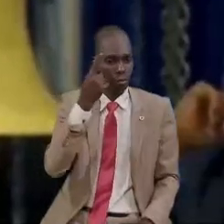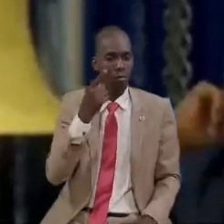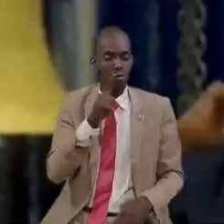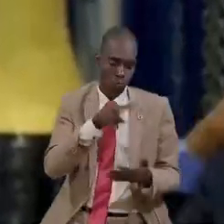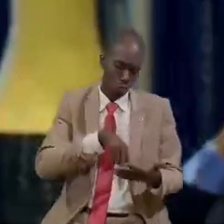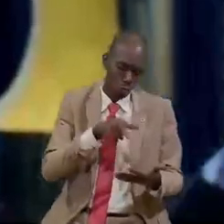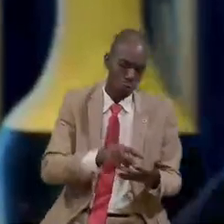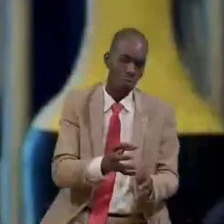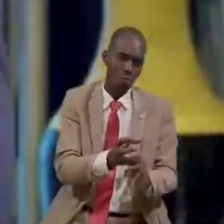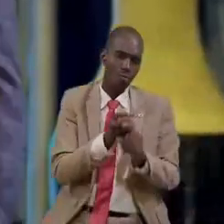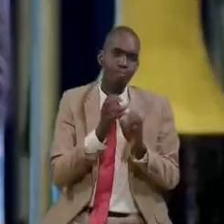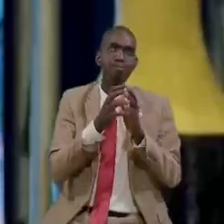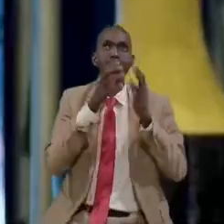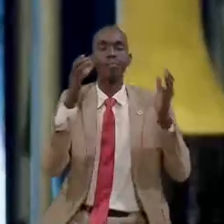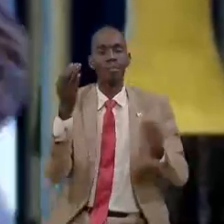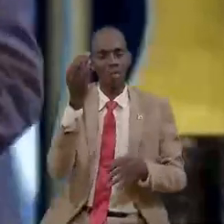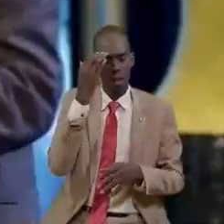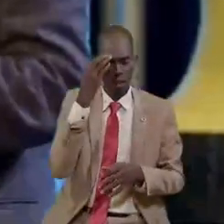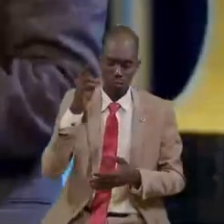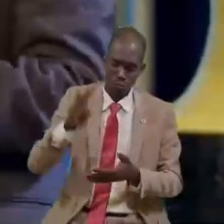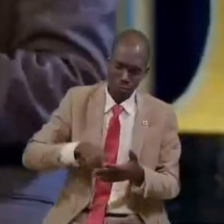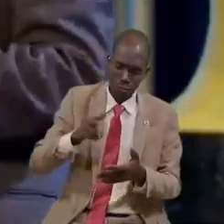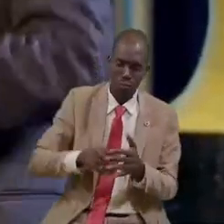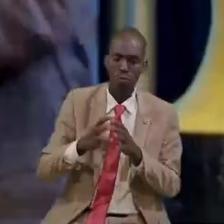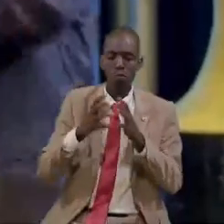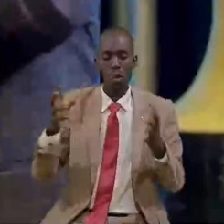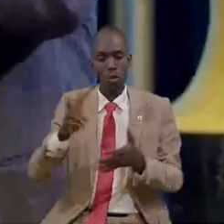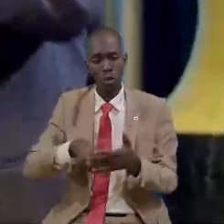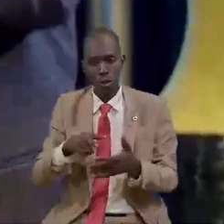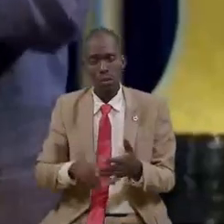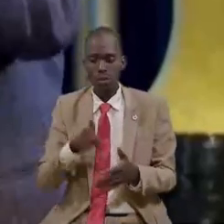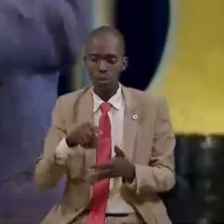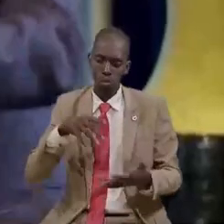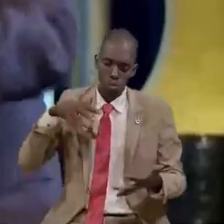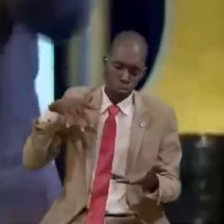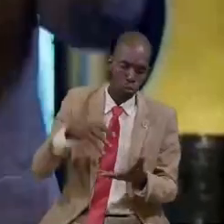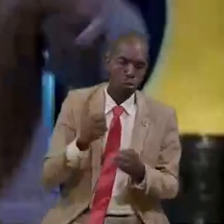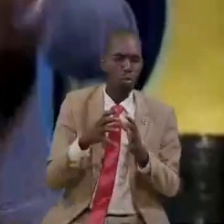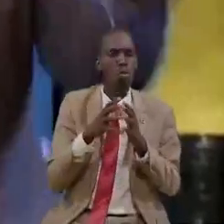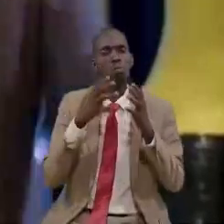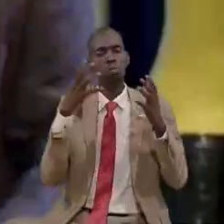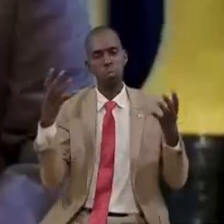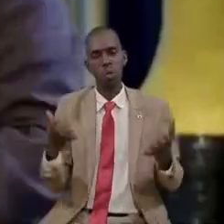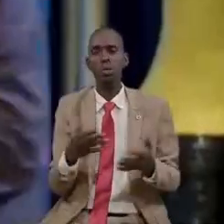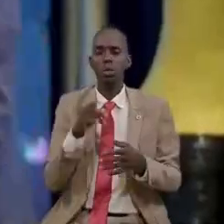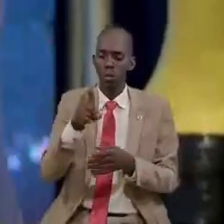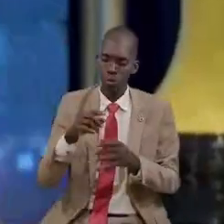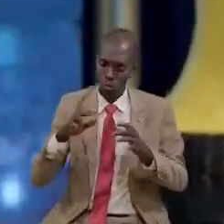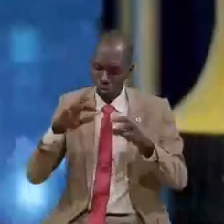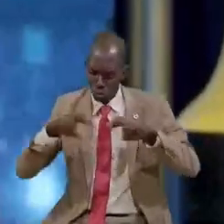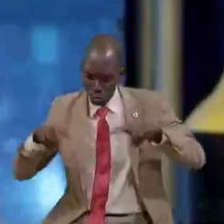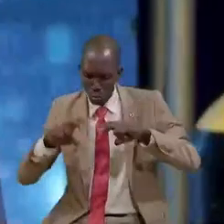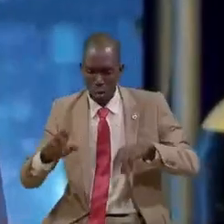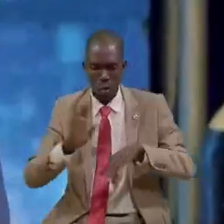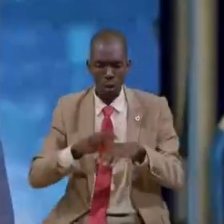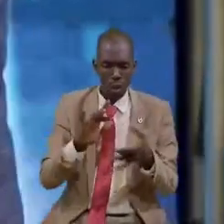connaissance que vous avez, tout en lisant, tout en étudiant, toutes les connaissances que vous avez en surfant